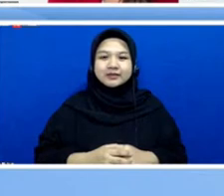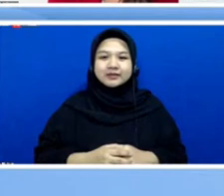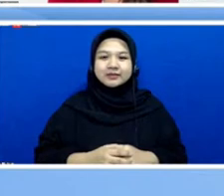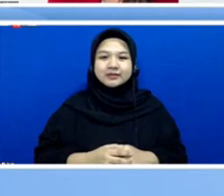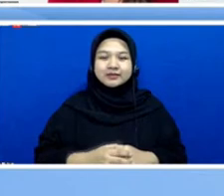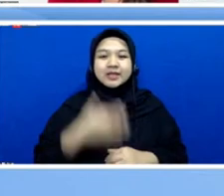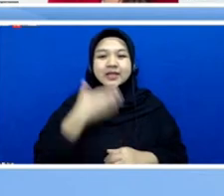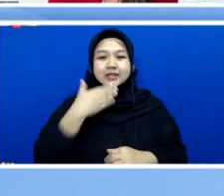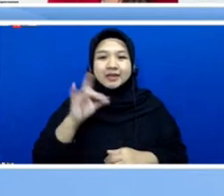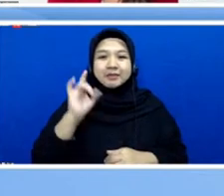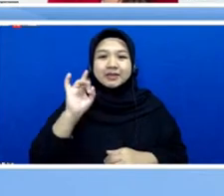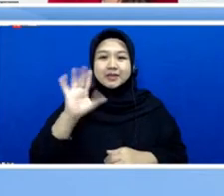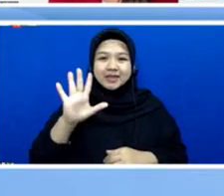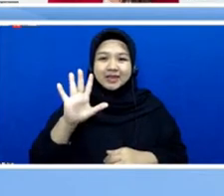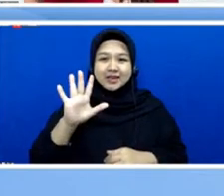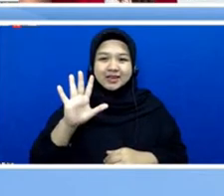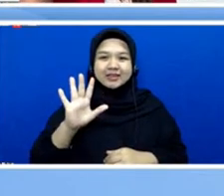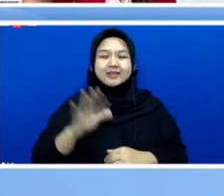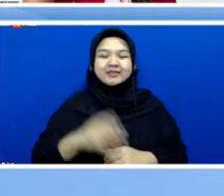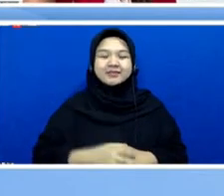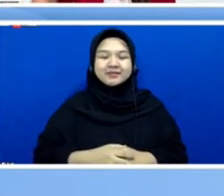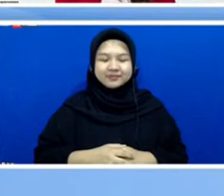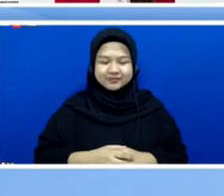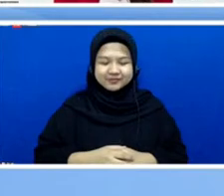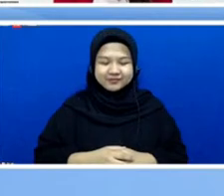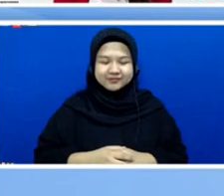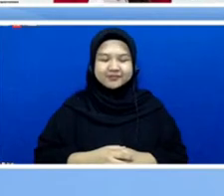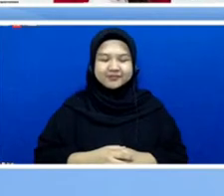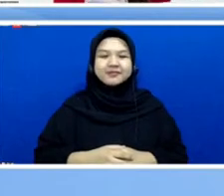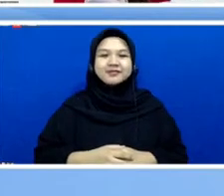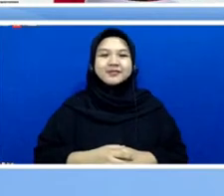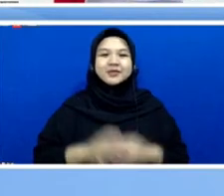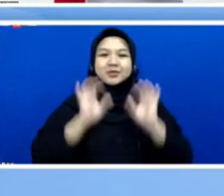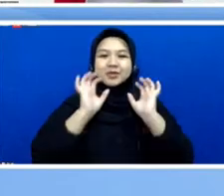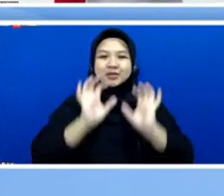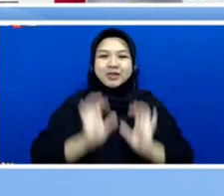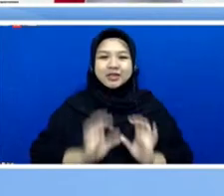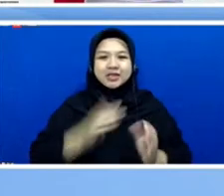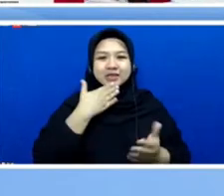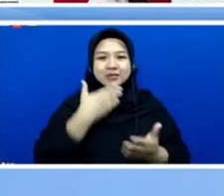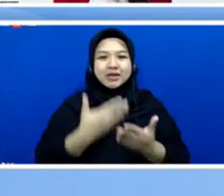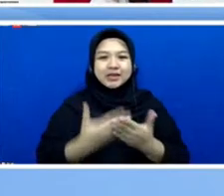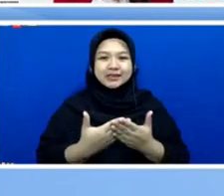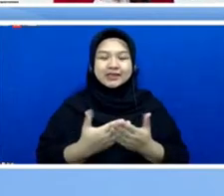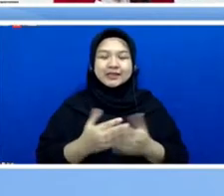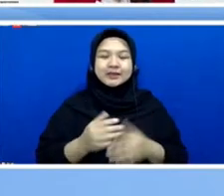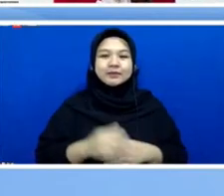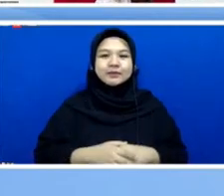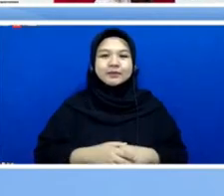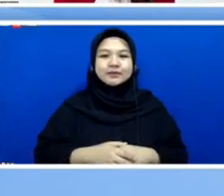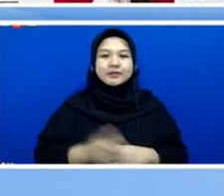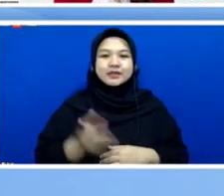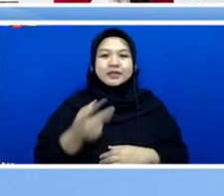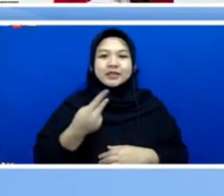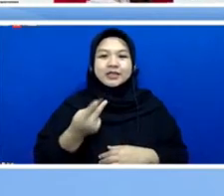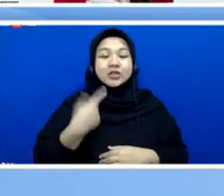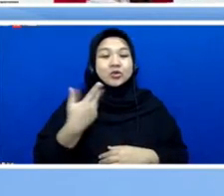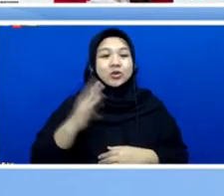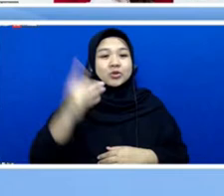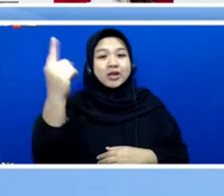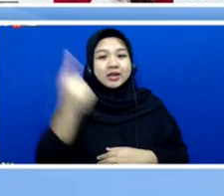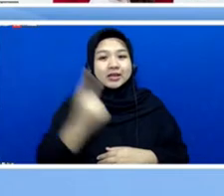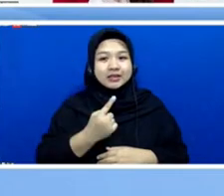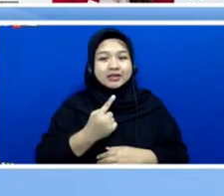Selamat siang, Pak Fahmi. Selamat siang, Mbak Yana. Selamat siang, luar biasa. Terima kasih, Pak Fahmi. Dan tak lupa, kita juga sudah kehadiran